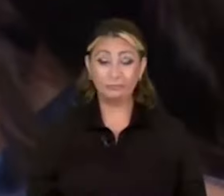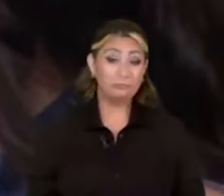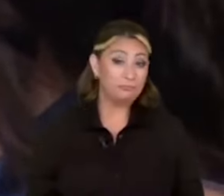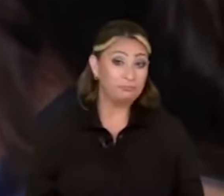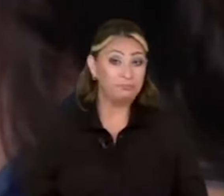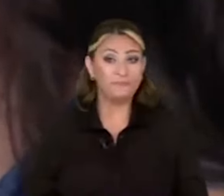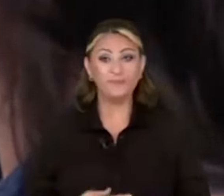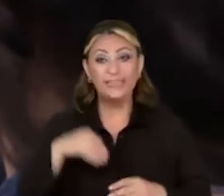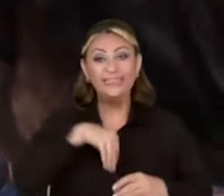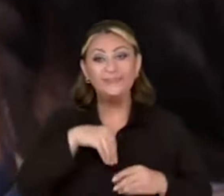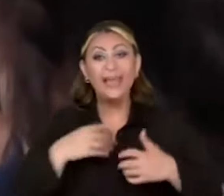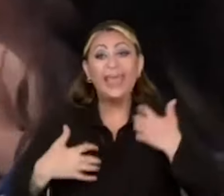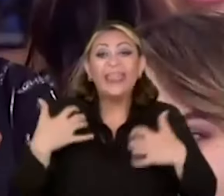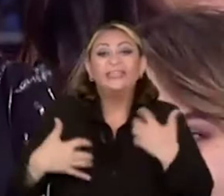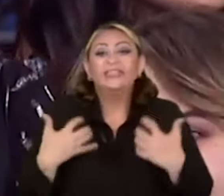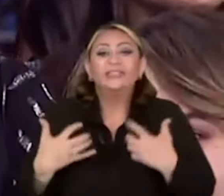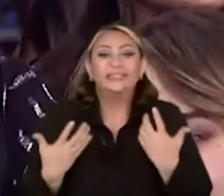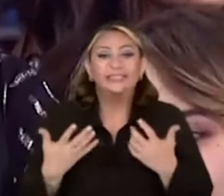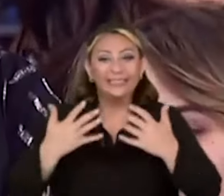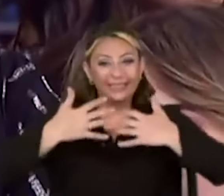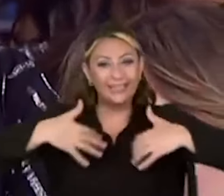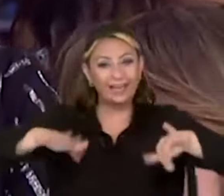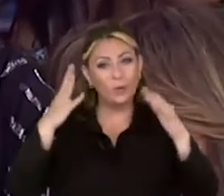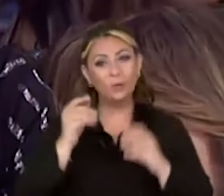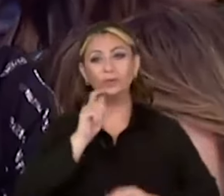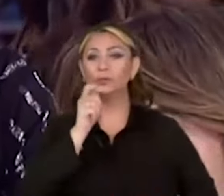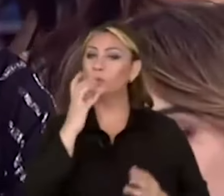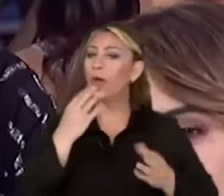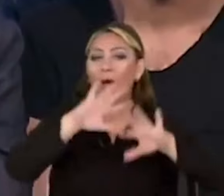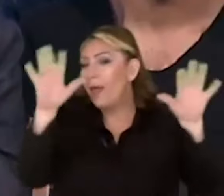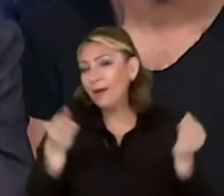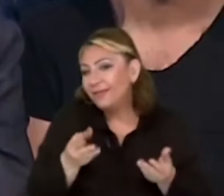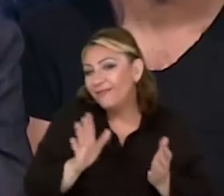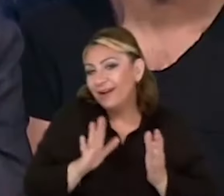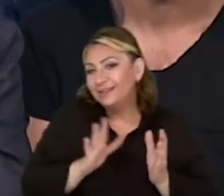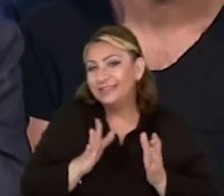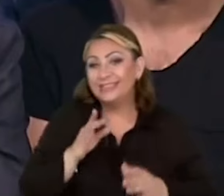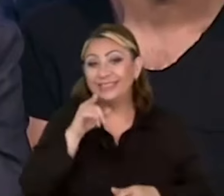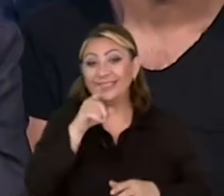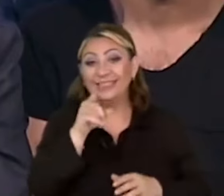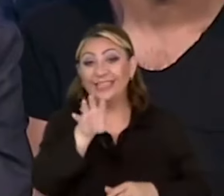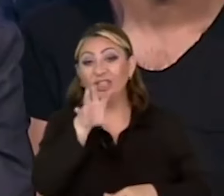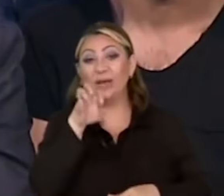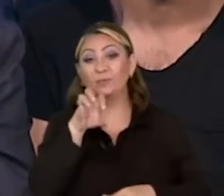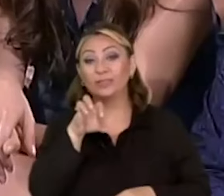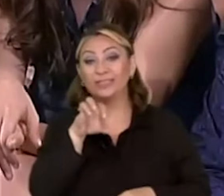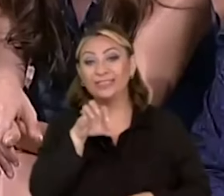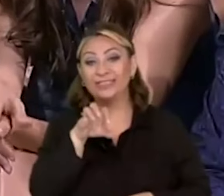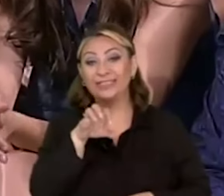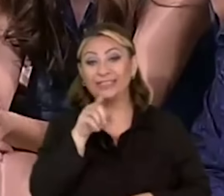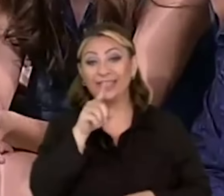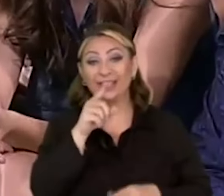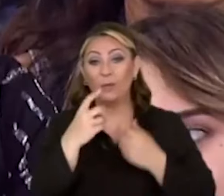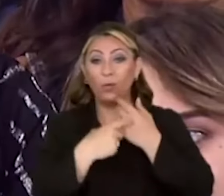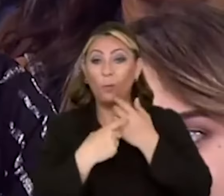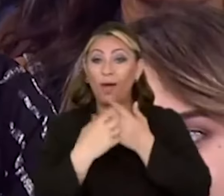Bilmiyorum. İçimizdeki enerji o. Enerji patlaması sahnede oluyor, sunuşta oluyor, her yerde oluyor öyle bir. Size çekmiş Okan Bey. Senden